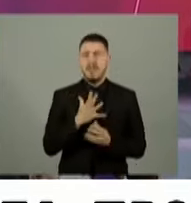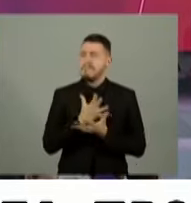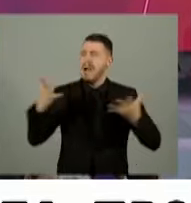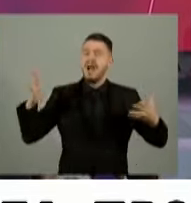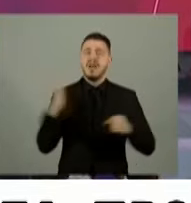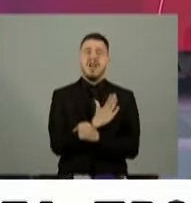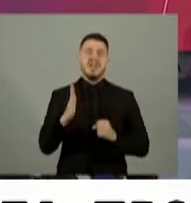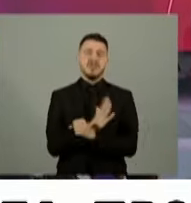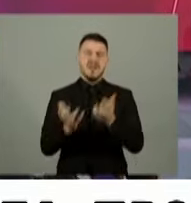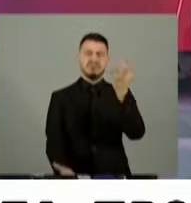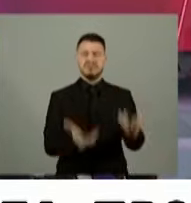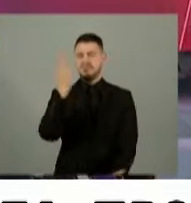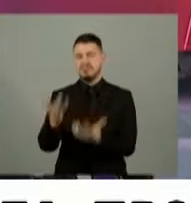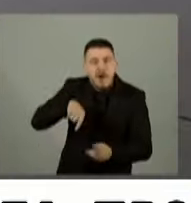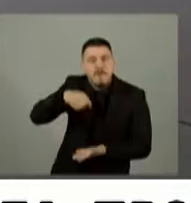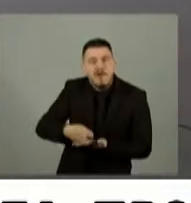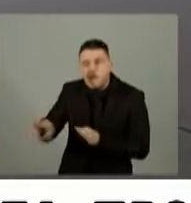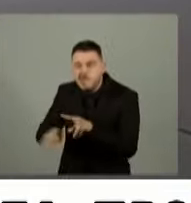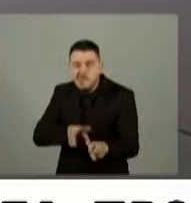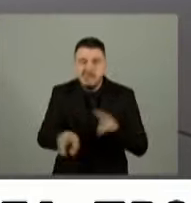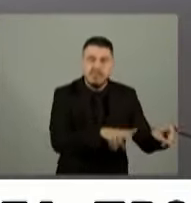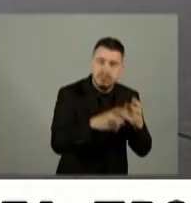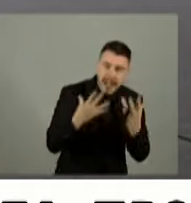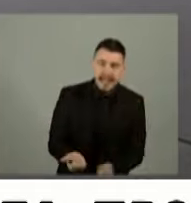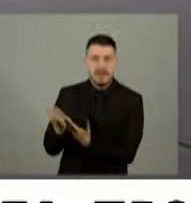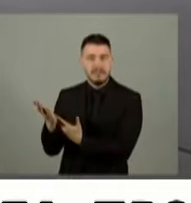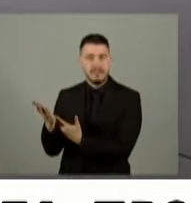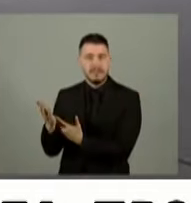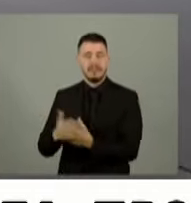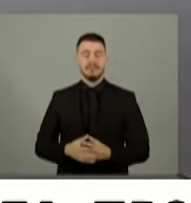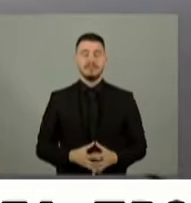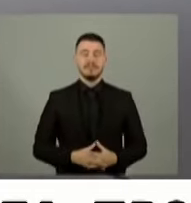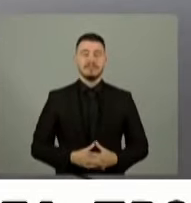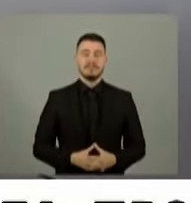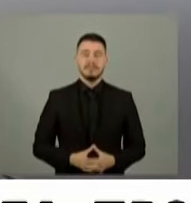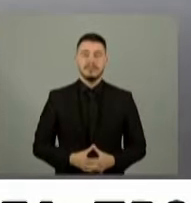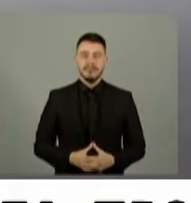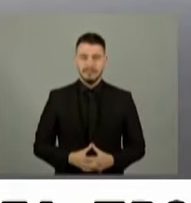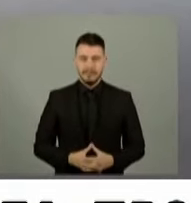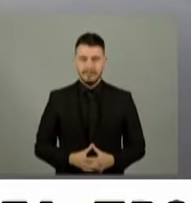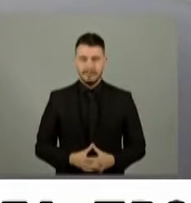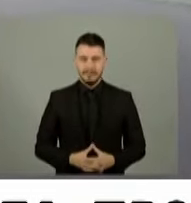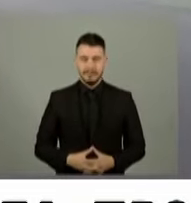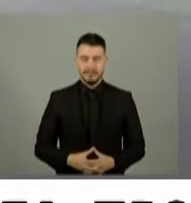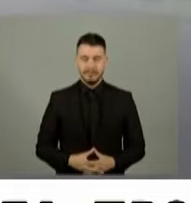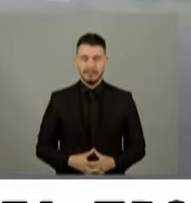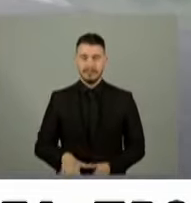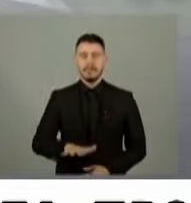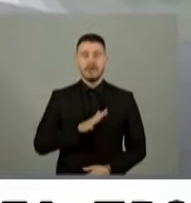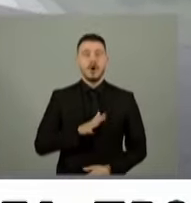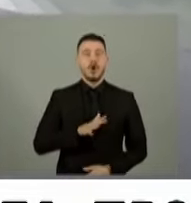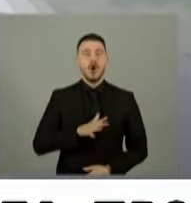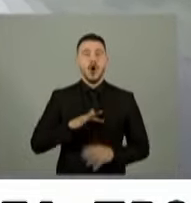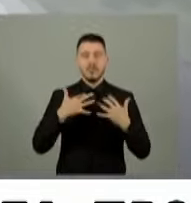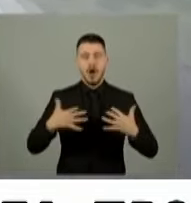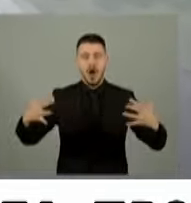κοιτάξει τα θέματα της εκπροσώπησής του, τα θέματα αντιπροσώπευσης και πολιτικής φυσιογνωμίας Και αυτός ο χρόνος ξοδεύτηκε υπό την ηγεσία